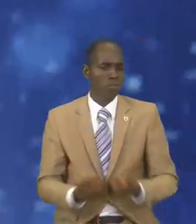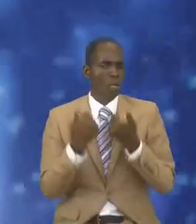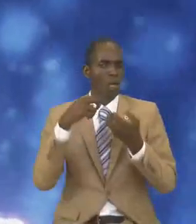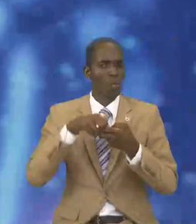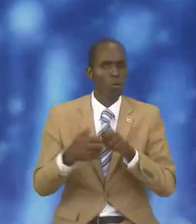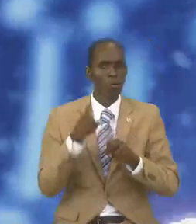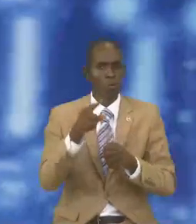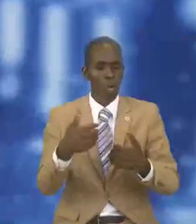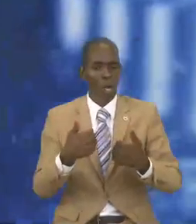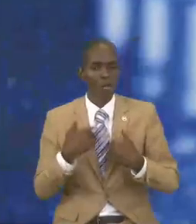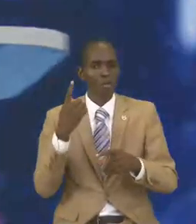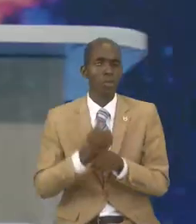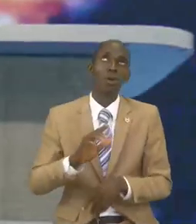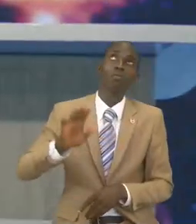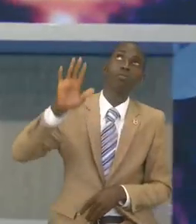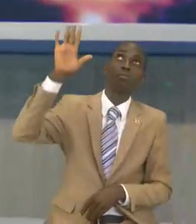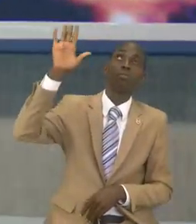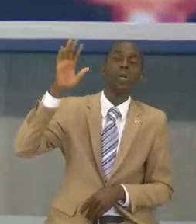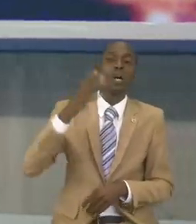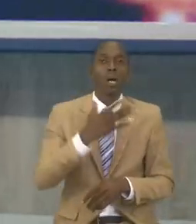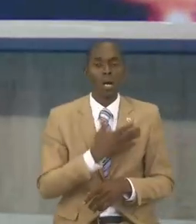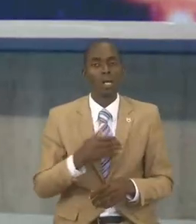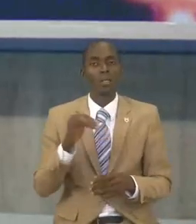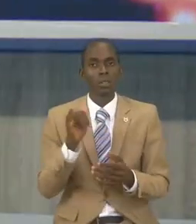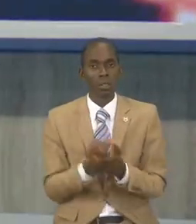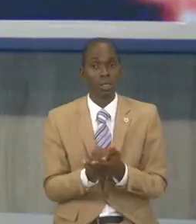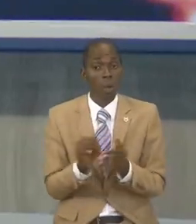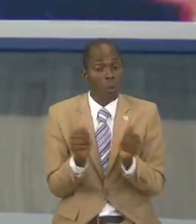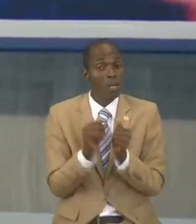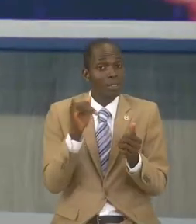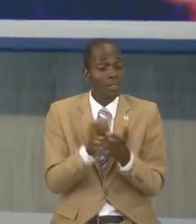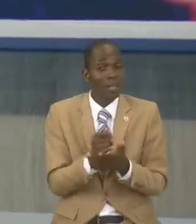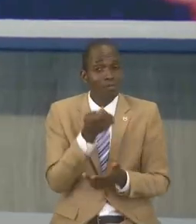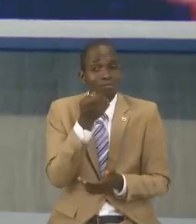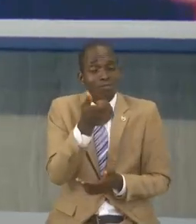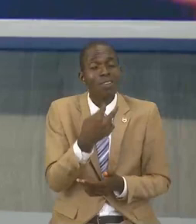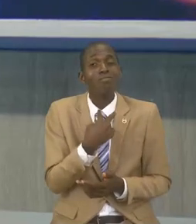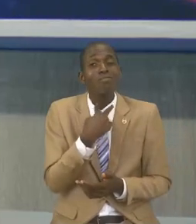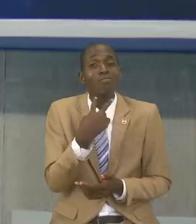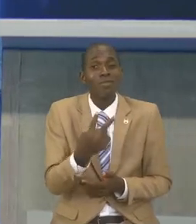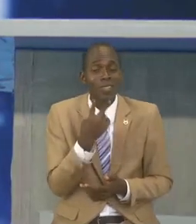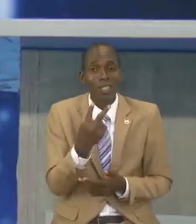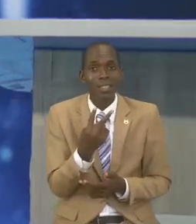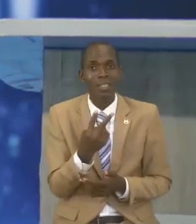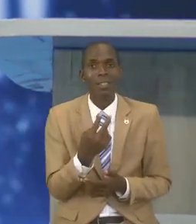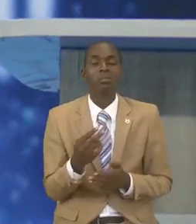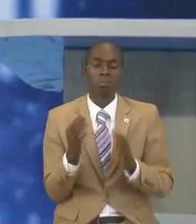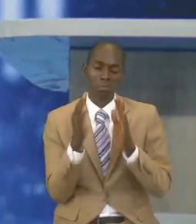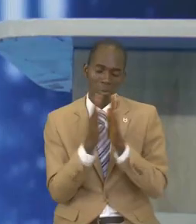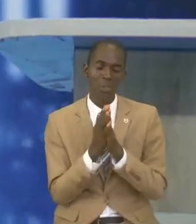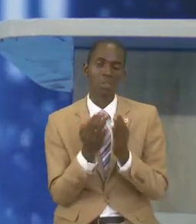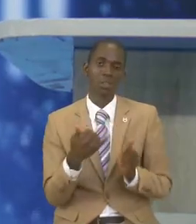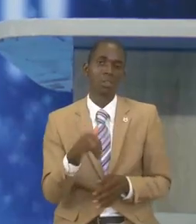défi, ton problème, lève ta main maintenant. Et avec ma voix qui était pratiquement partie, nous avons